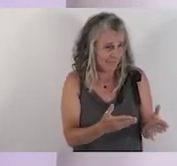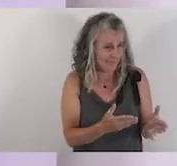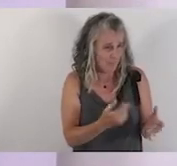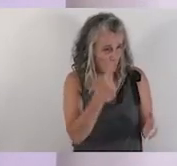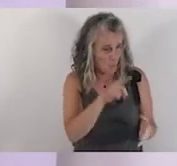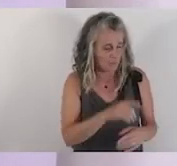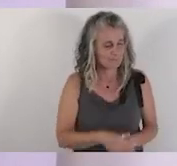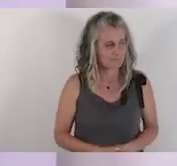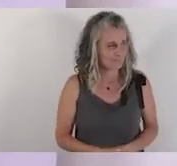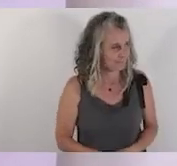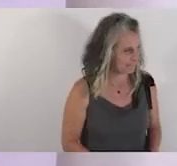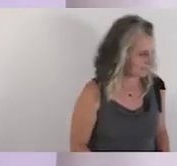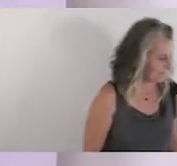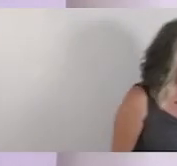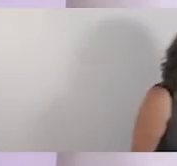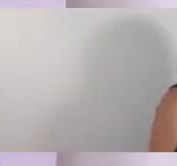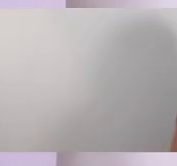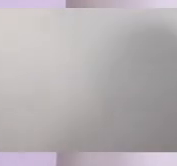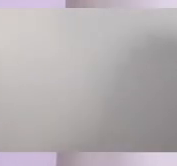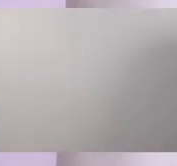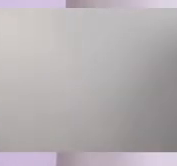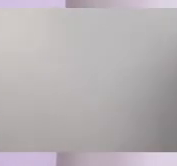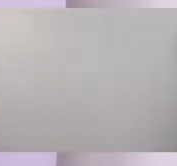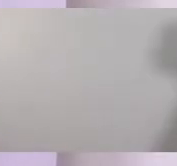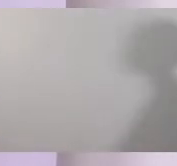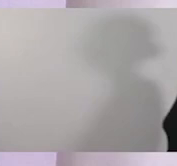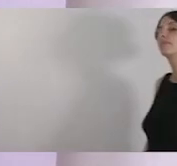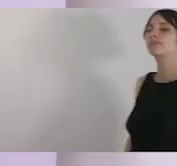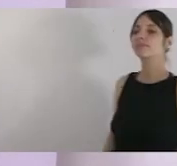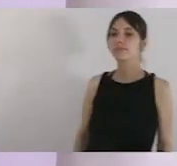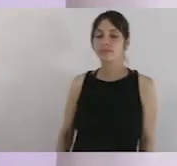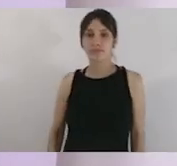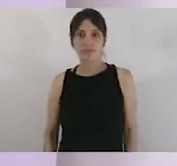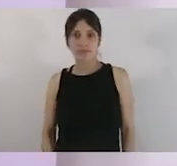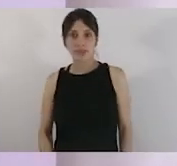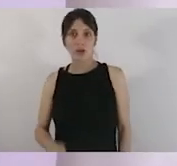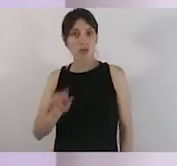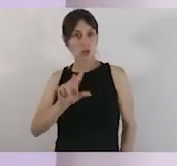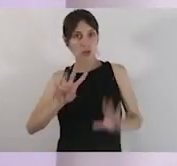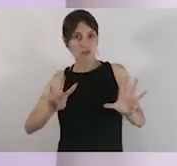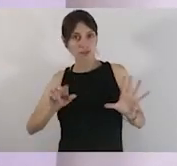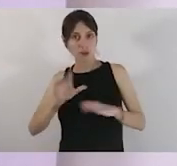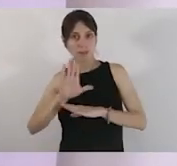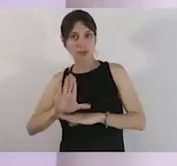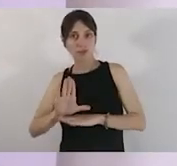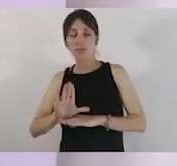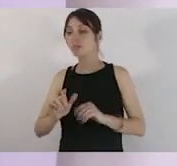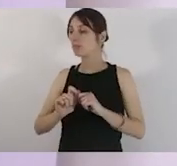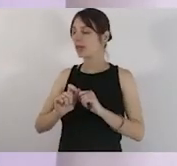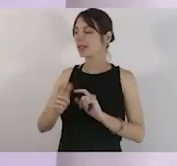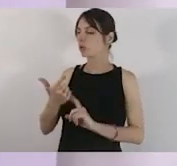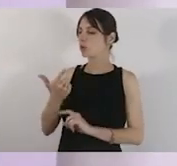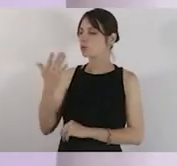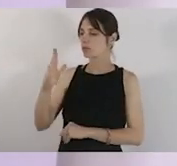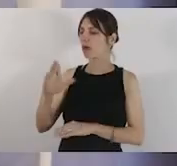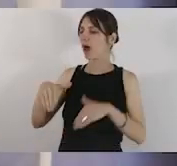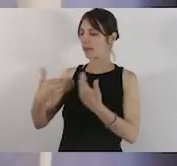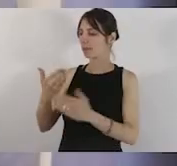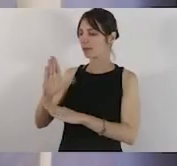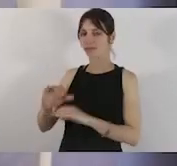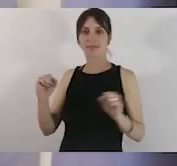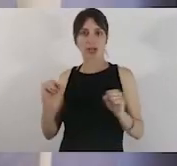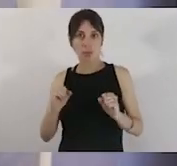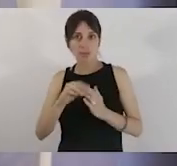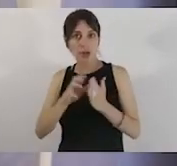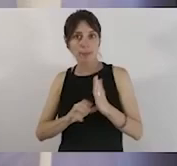Merci. Le 39, vous l'avez présenté ? Je présente les deux autres après. Allez, on fait comme ça. Donc alors, sur le rapport 38